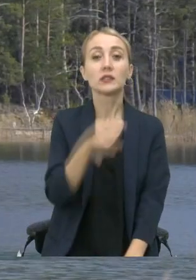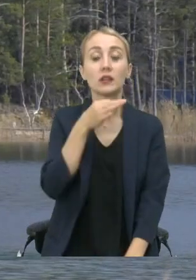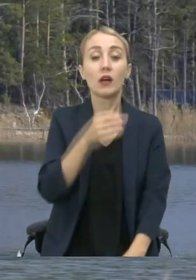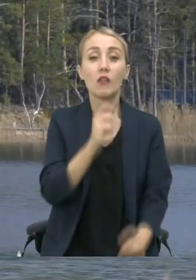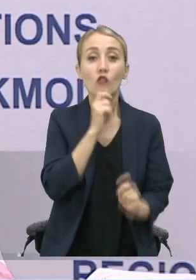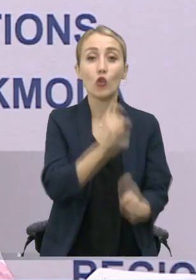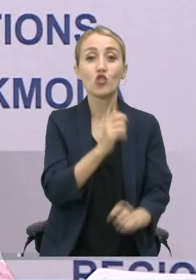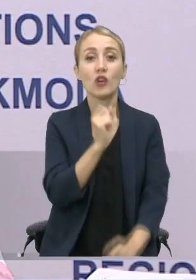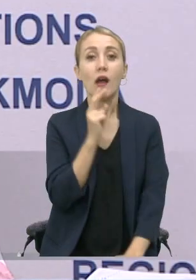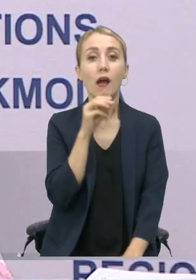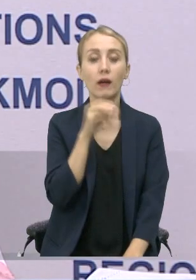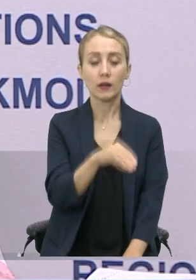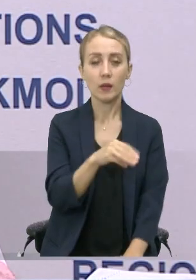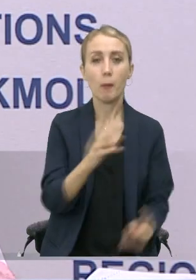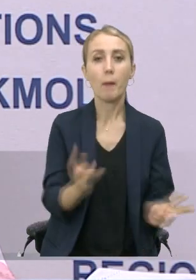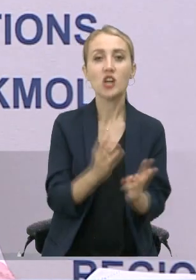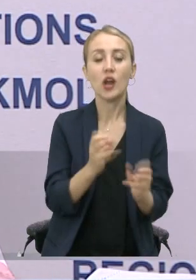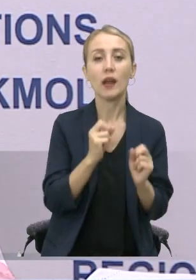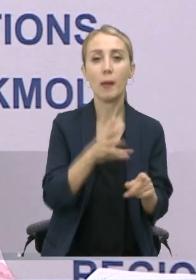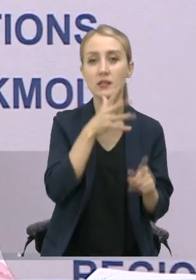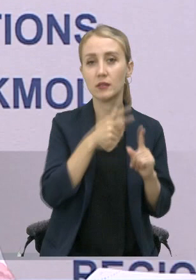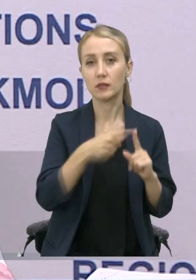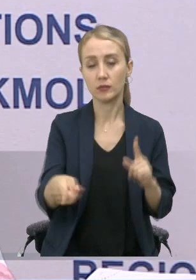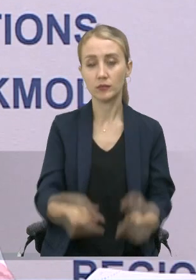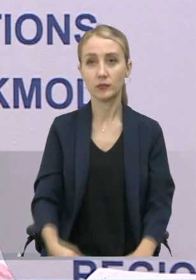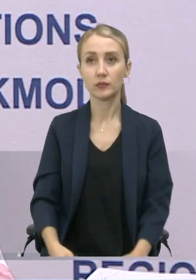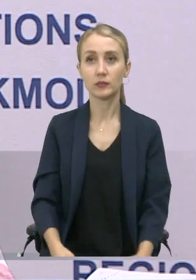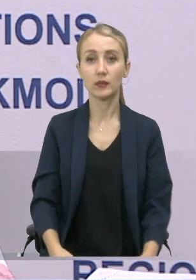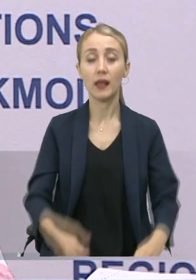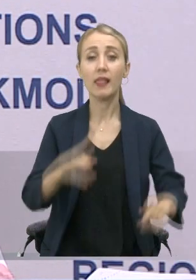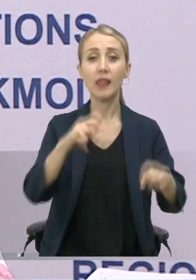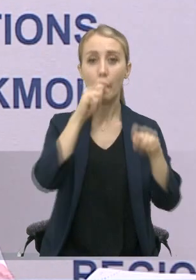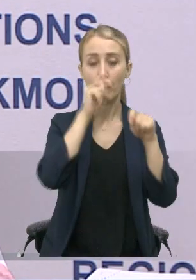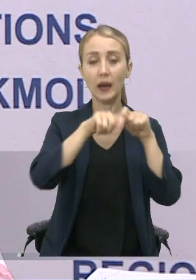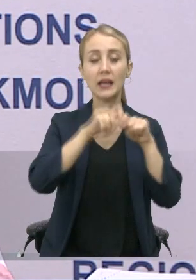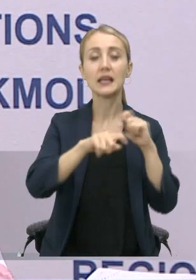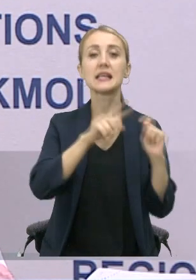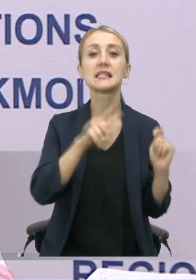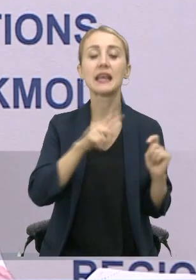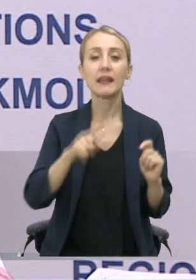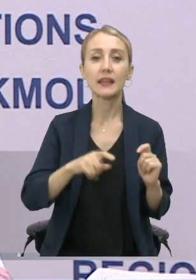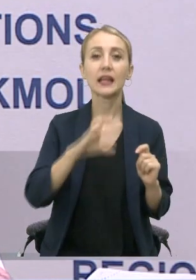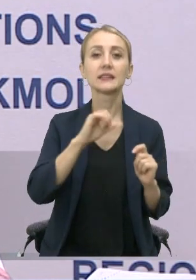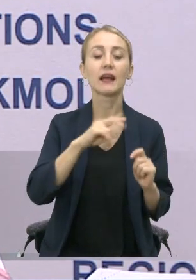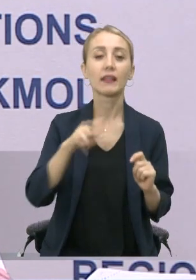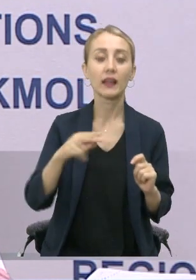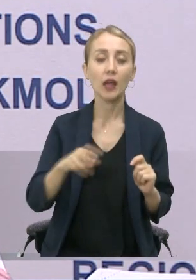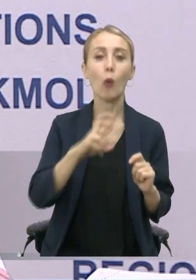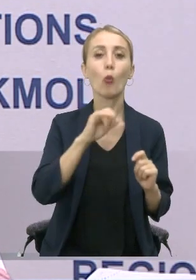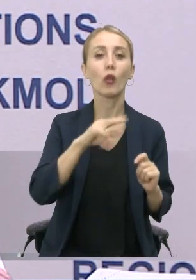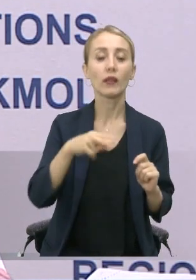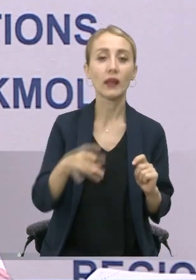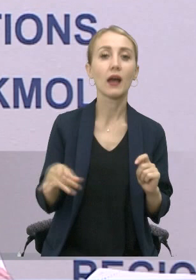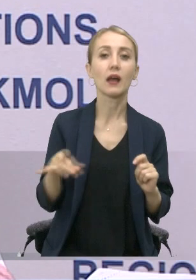периоду в ходе рейдовых мероприятий были охвачены четыре района зерендинский сас бурабайский поланский районы по